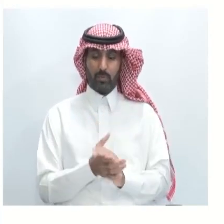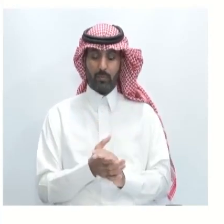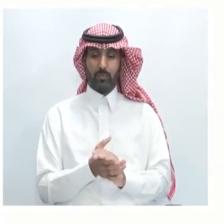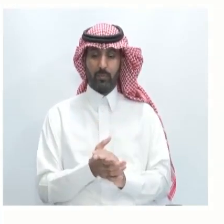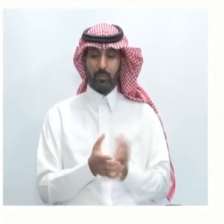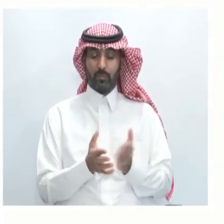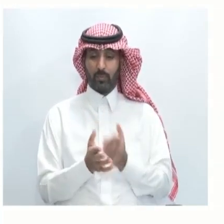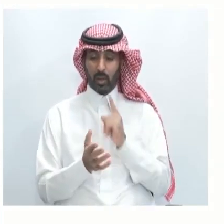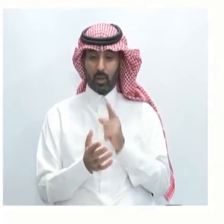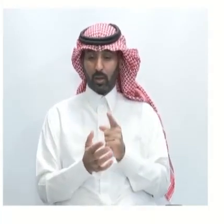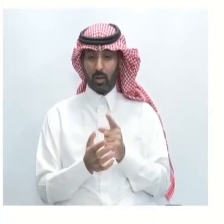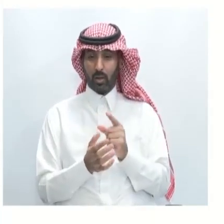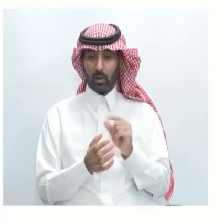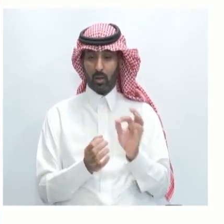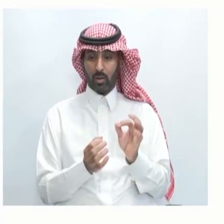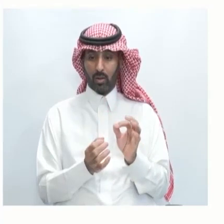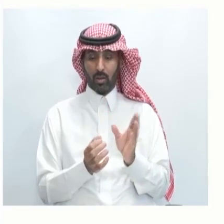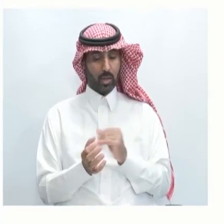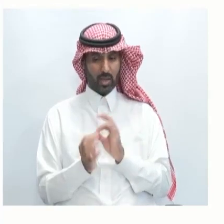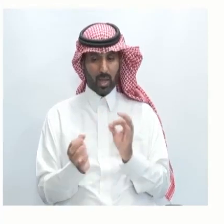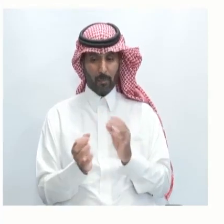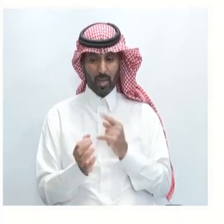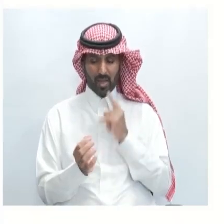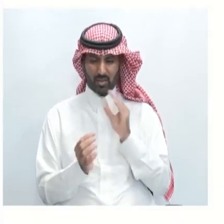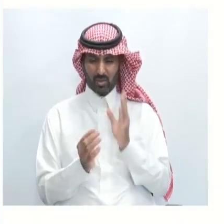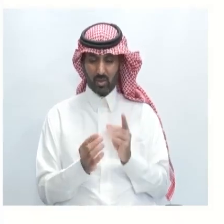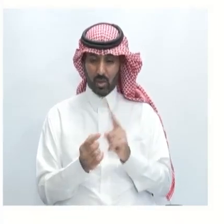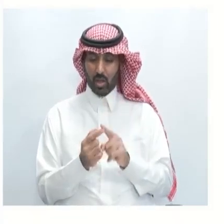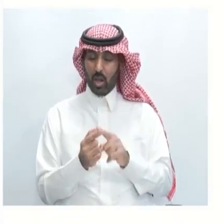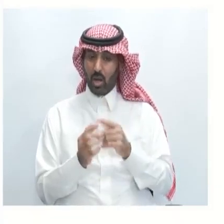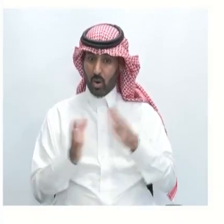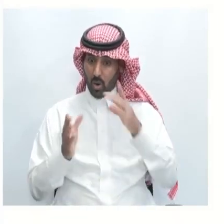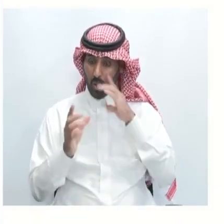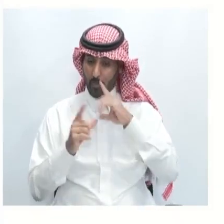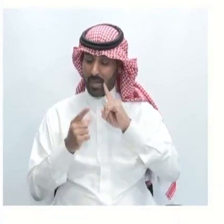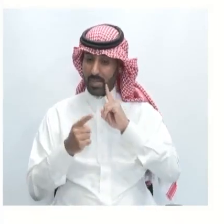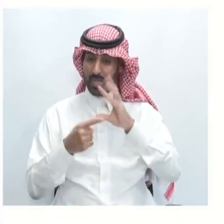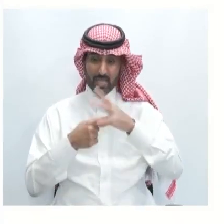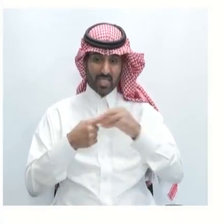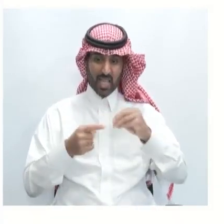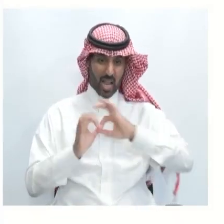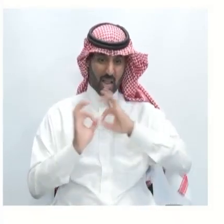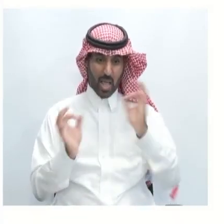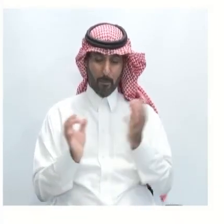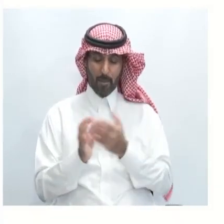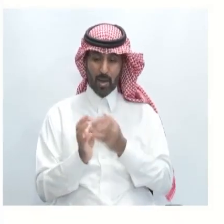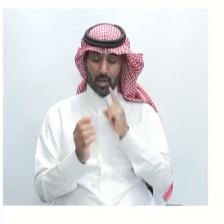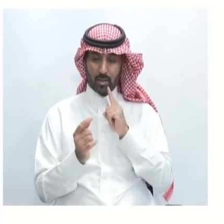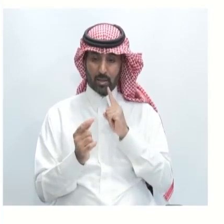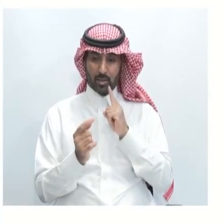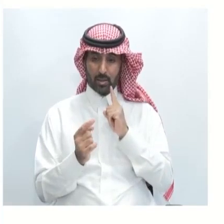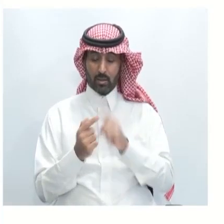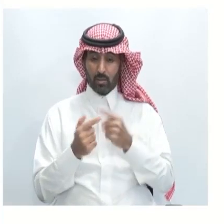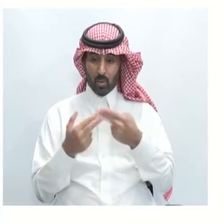وان تكون المقدمه الكبرى كليه سالبه مقدمه